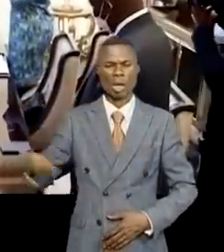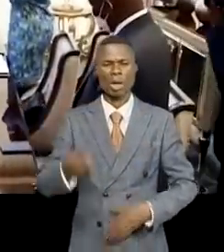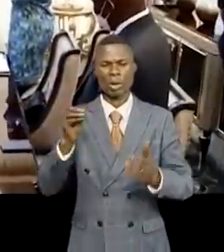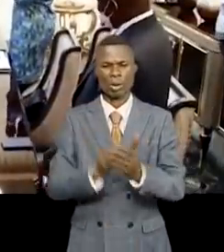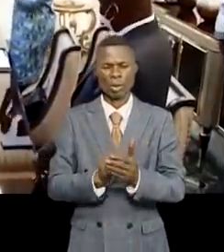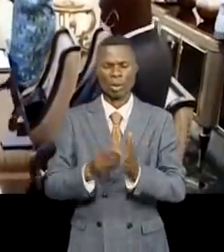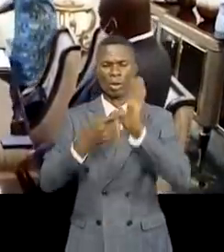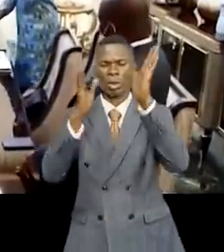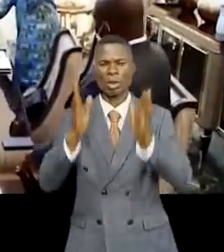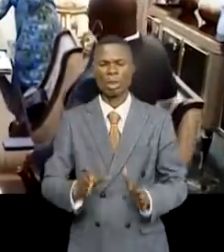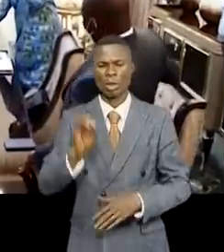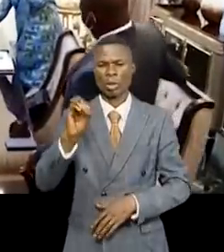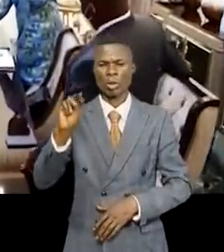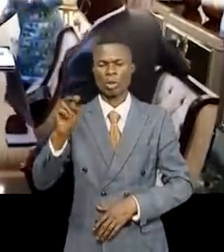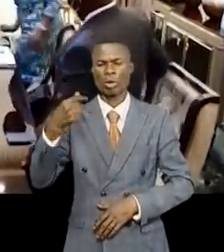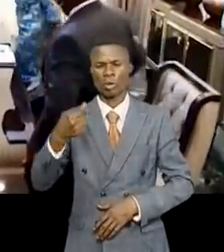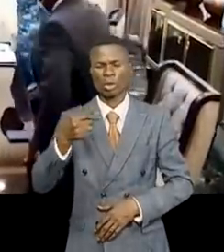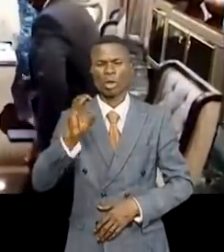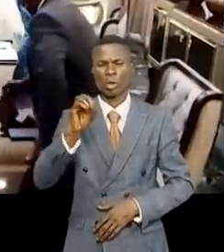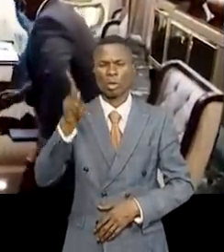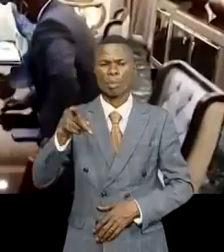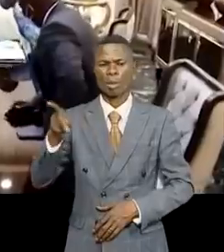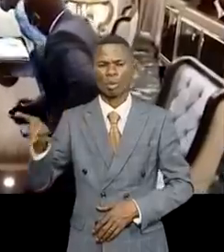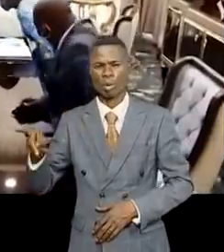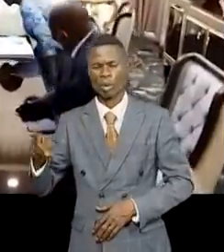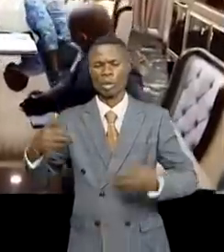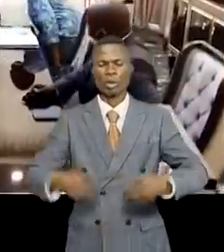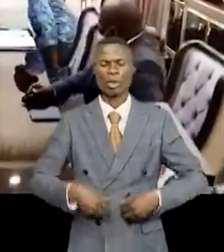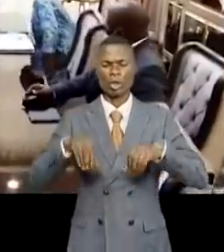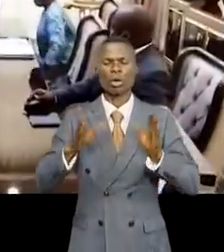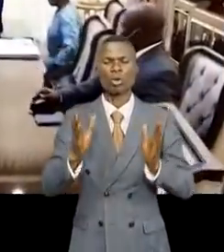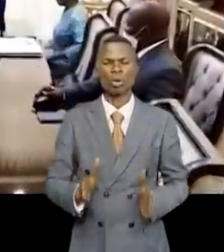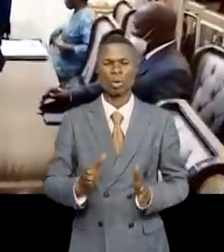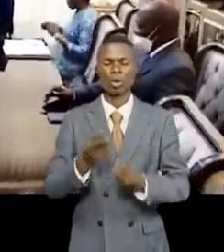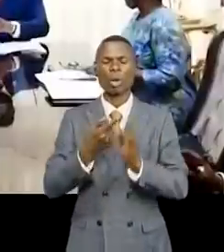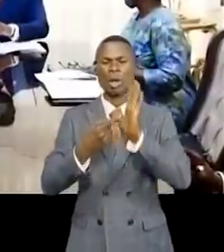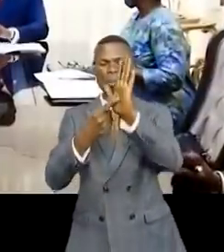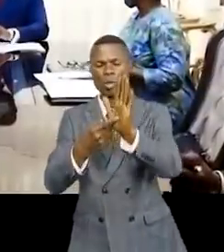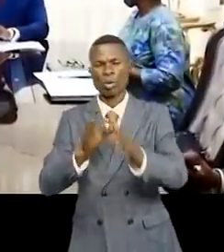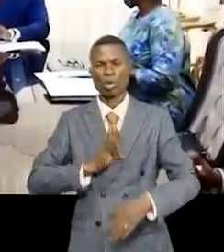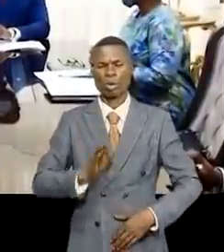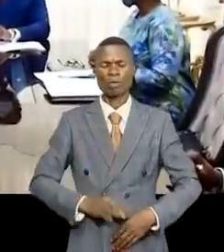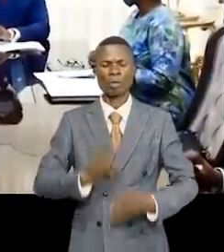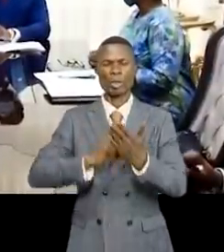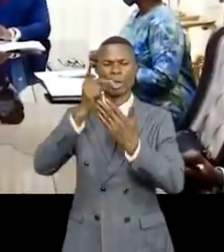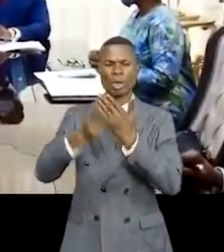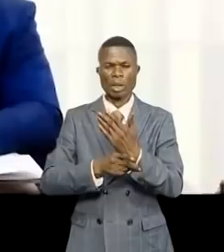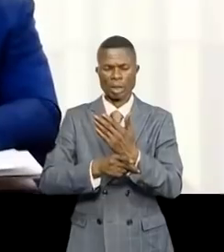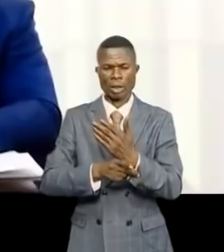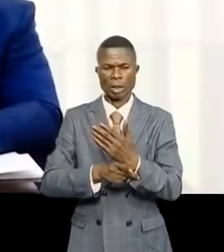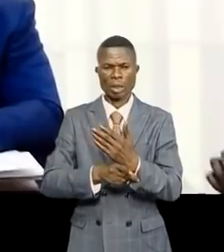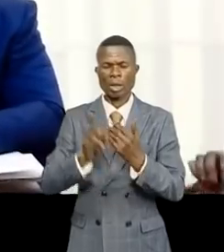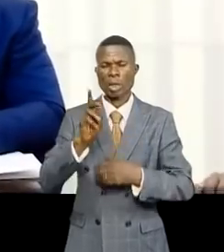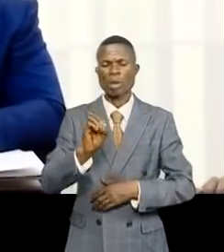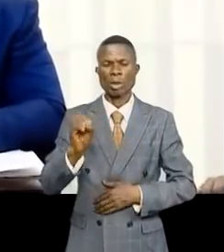les représentants de l'ONG Mopepe et Cocard, des jeunes Congolais, venus lui présenter leur projet Mopepe Solutions,